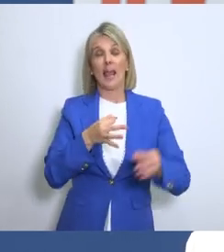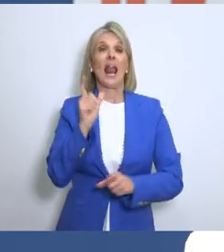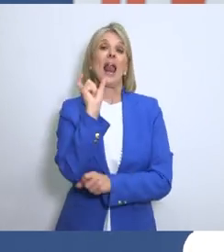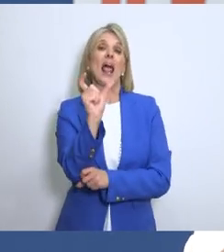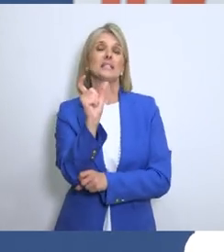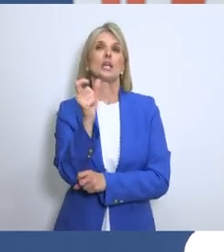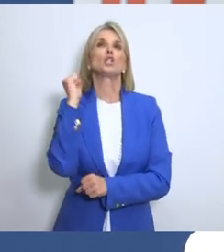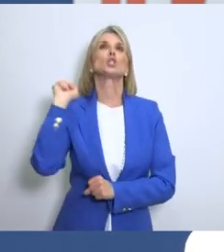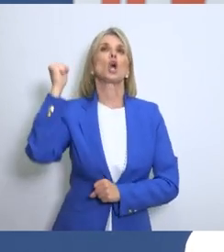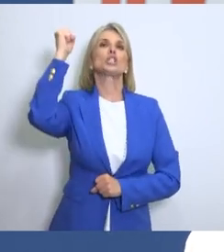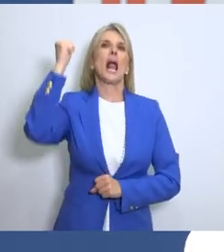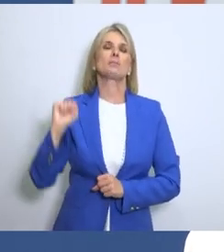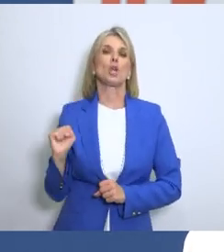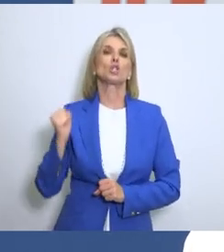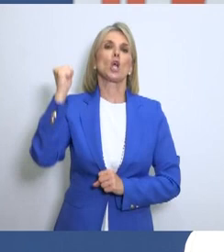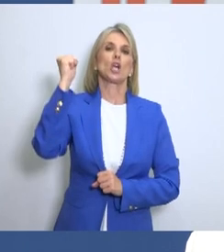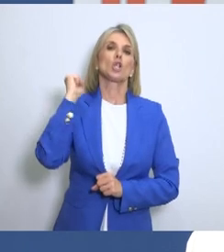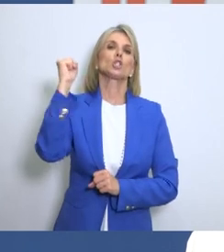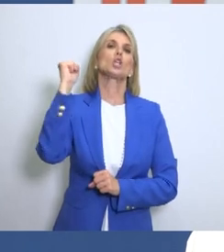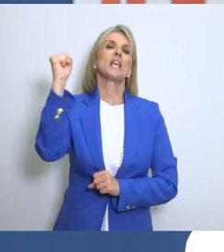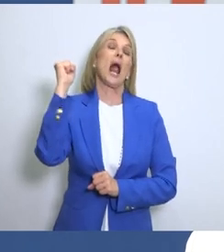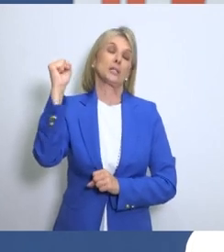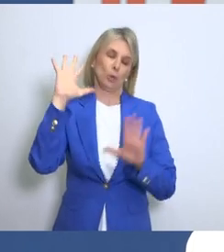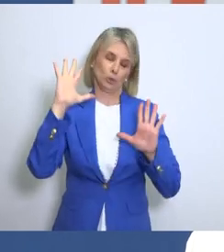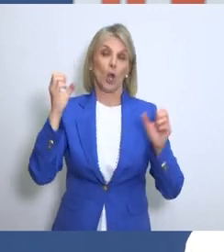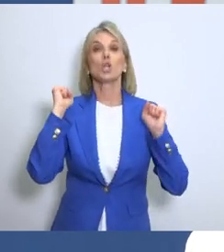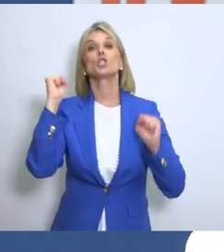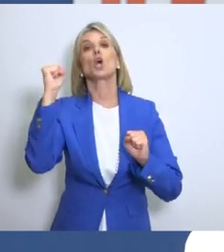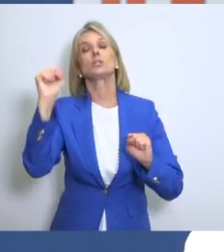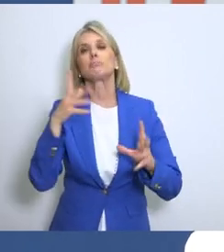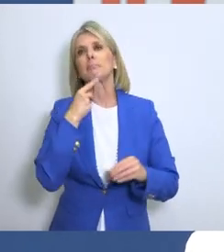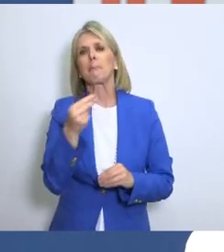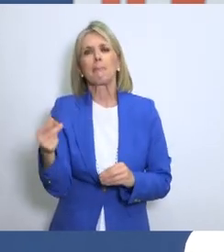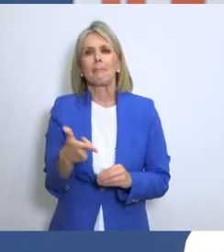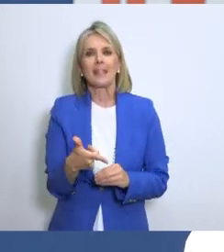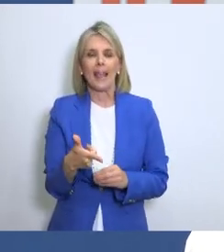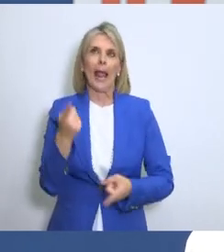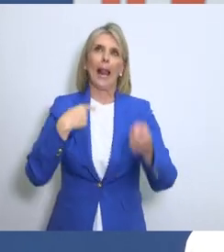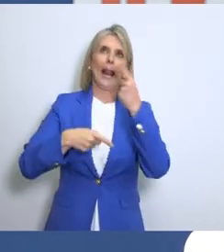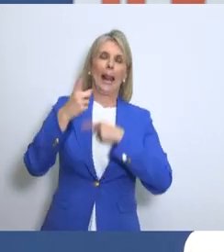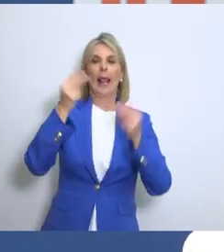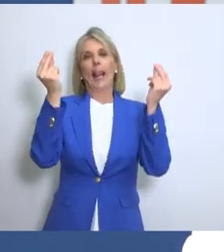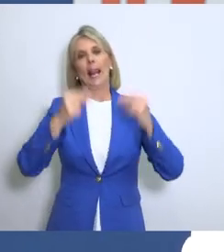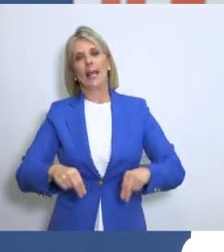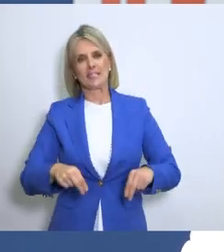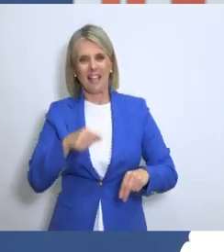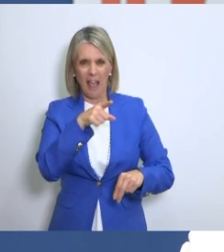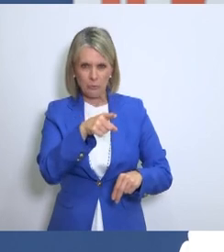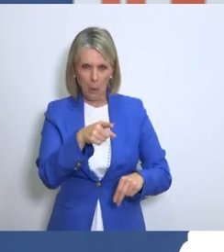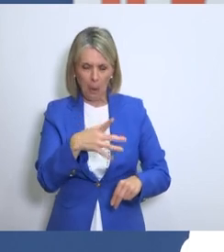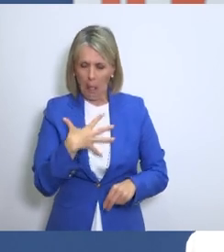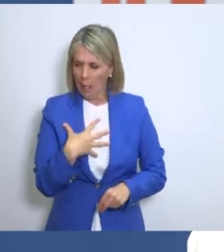νερά. Οι τεχνοκρατικές συνταγές που παρουσιάζει ως δίθεν λύση είναι παντελώς